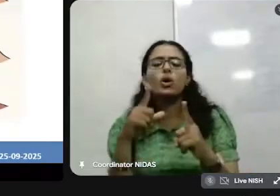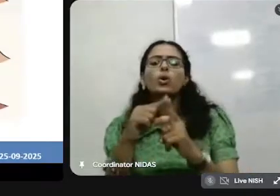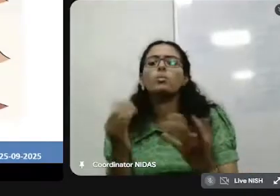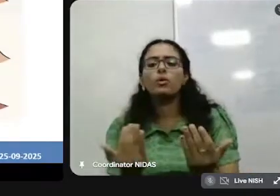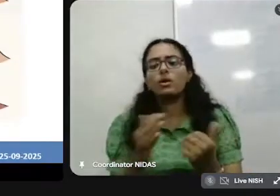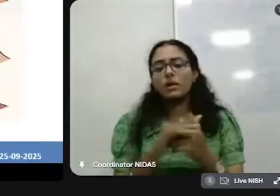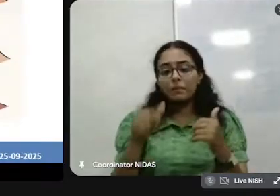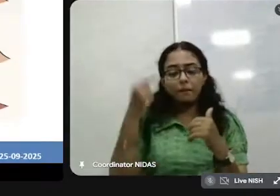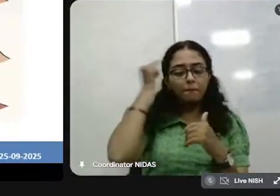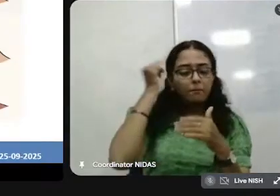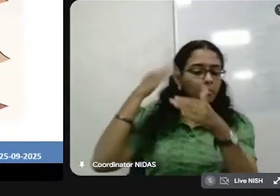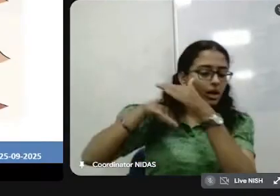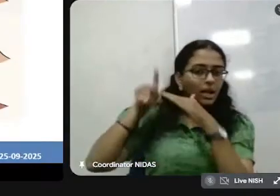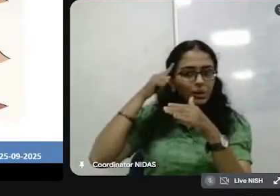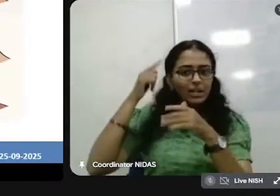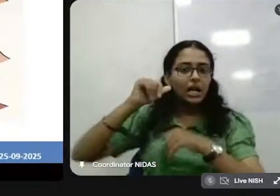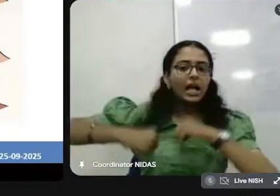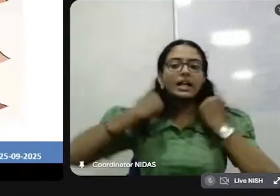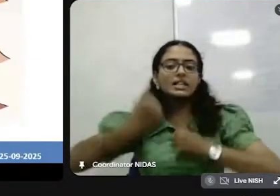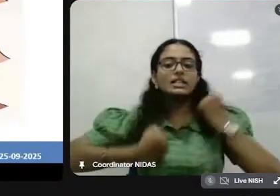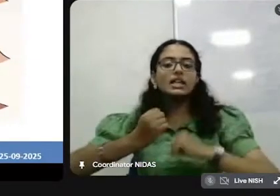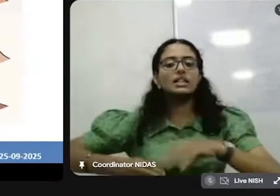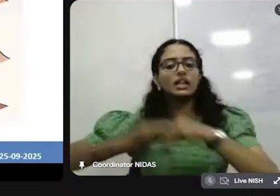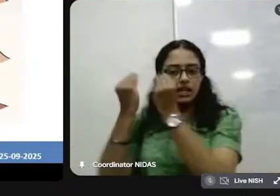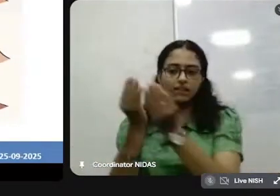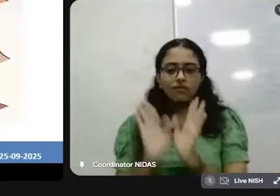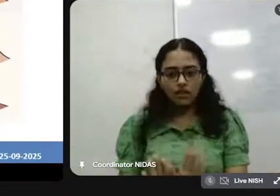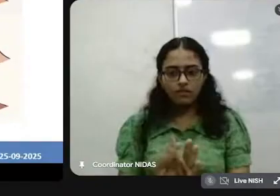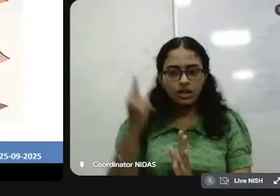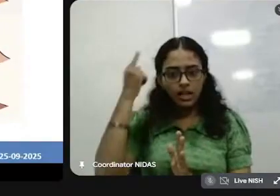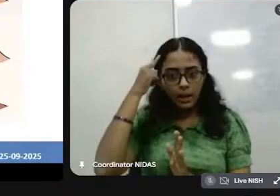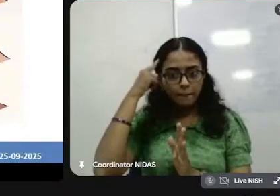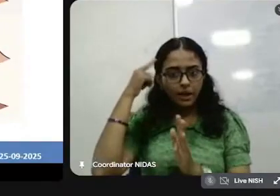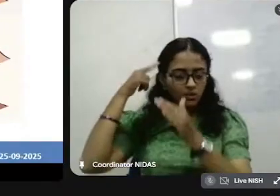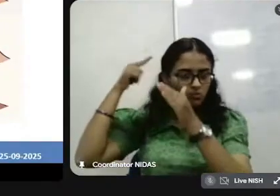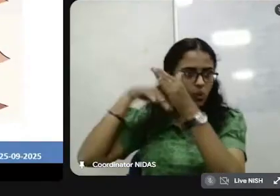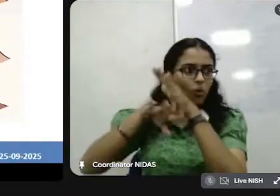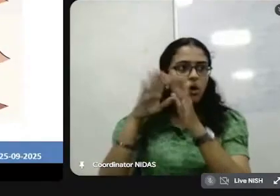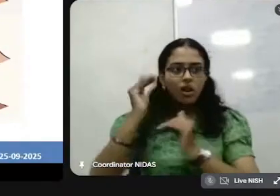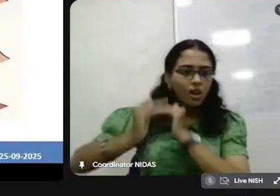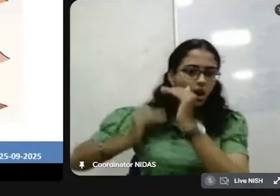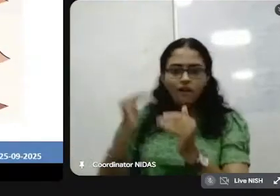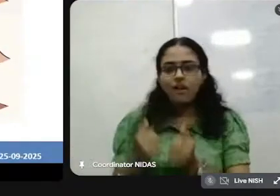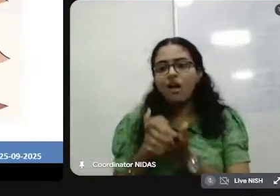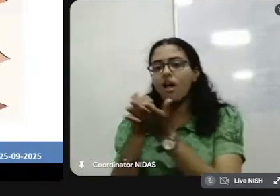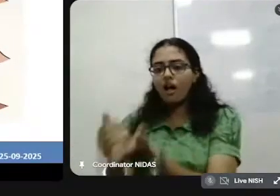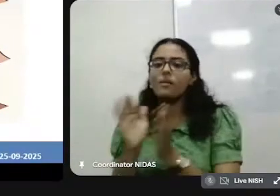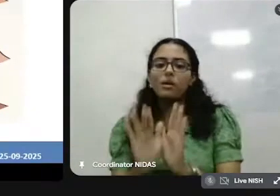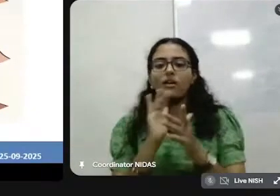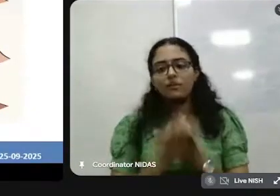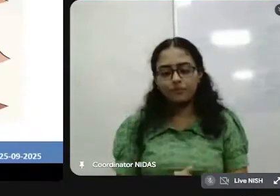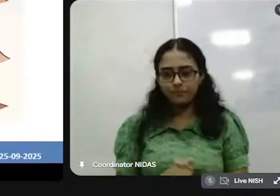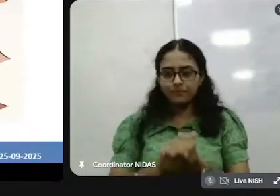അതിനനുസരിച്ച് നമ്മുടെ ബ്രെയിനിന് നമ്മളൊരു എക്സസൈസ് നമ്മൾ കൊടുത്തുകൊണ്ടിരിക്കുകയാണ്. അങ്ങനെ ചെയ്യുമ്പോൾ ചെറിയ രീതിയിലുള്ള ഇമ്പ്രൂവ്മെന്റ്സും കാര്യങ്ങളൊക്കെ നമുക്ക്